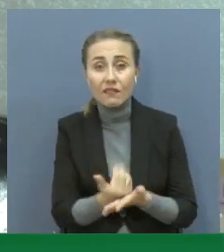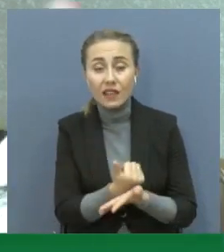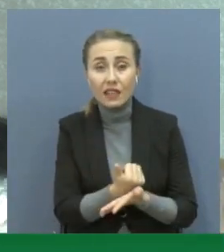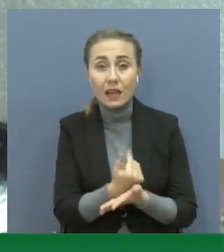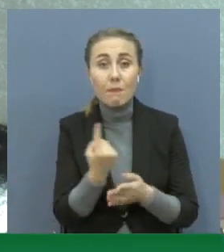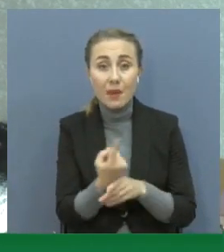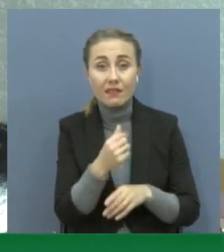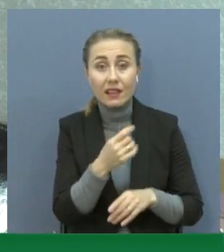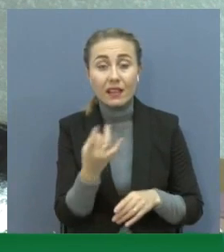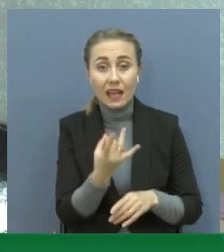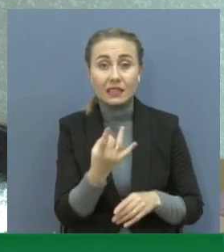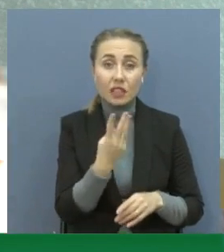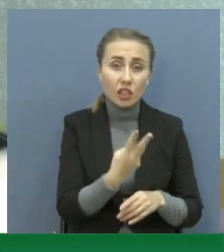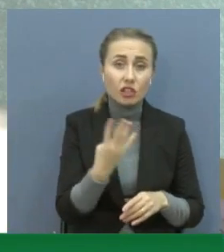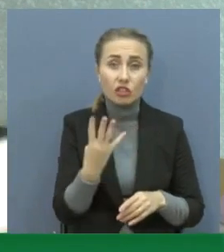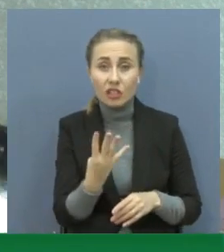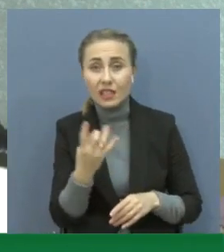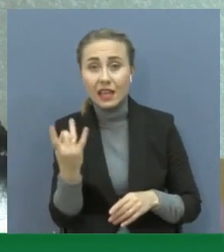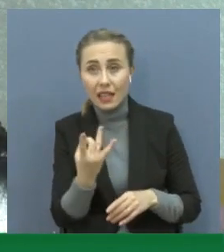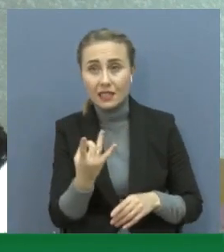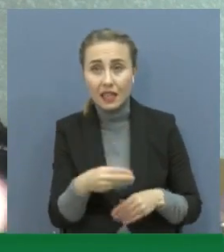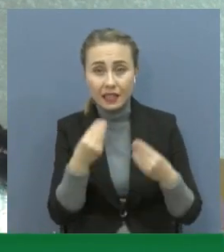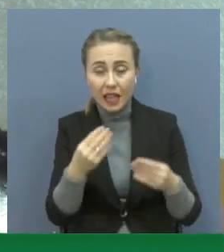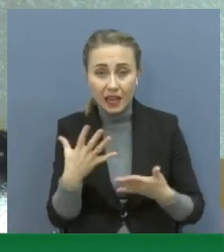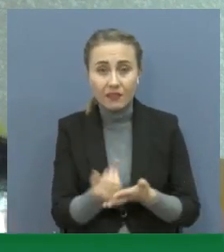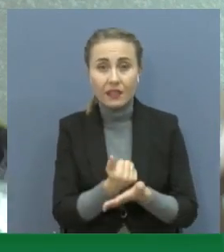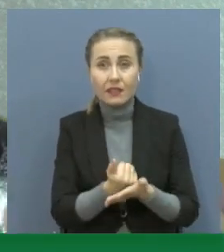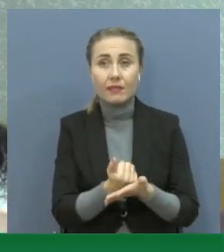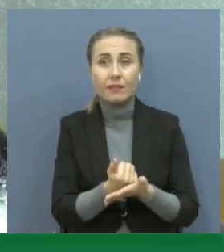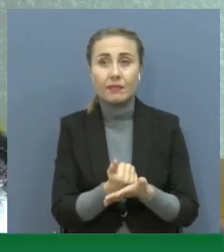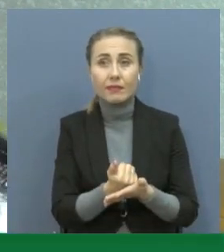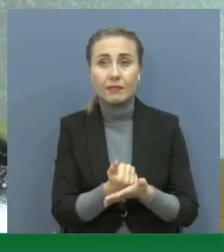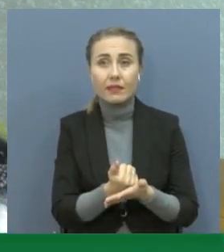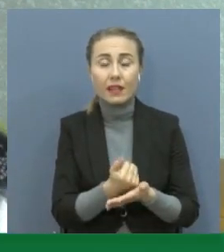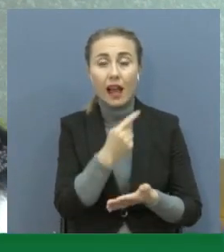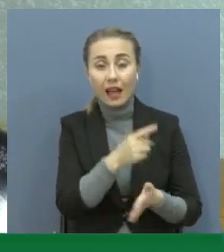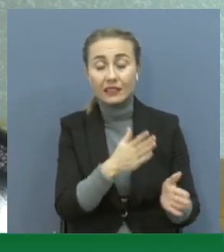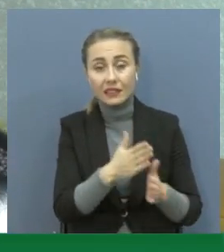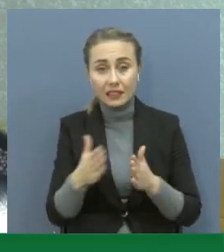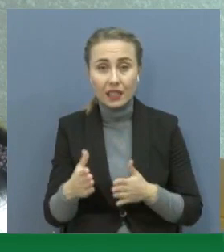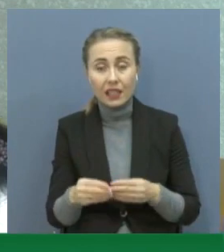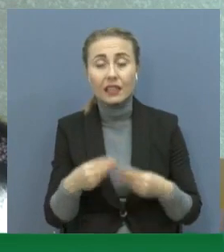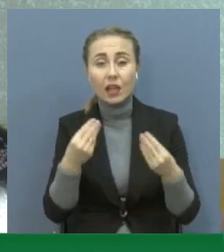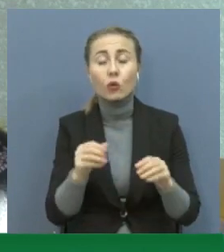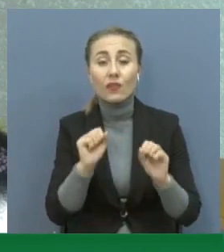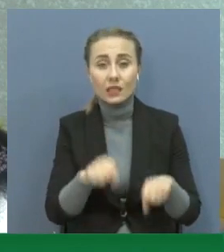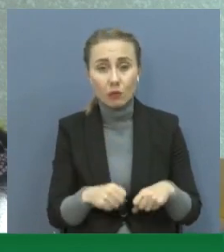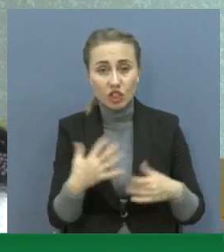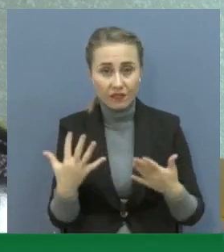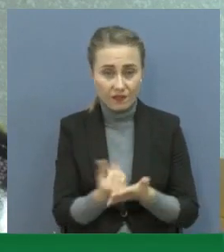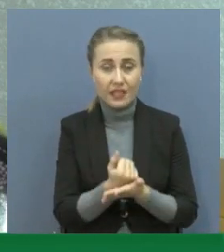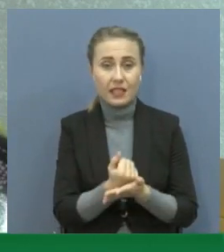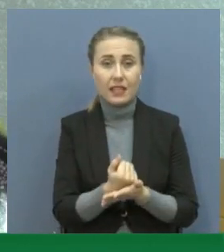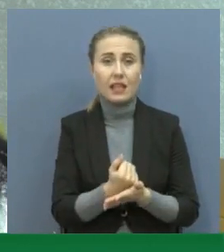выиграть 3-4 раза. 3-4 раза. То есть они систематически дают возможность выиграть.